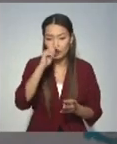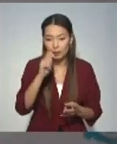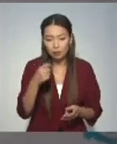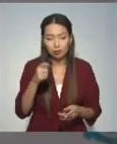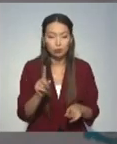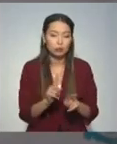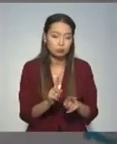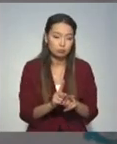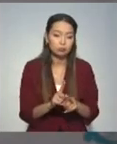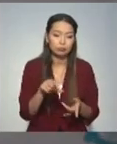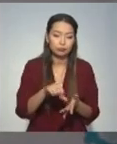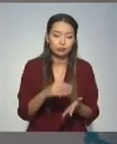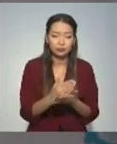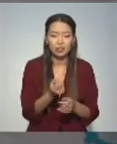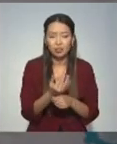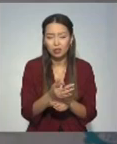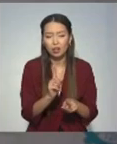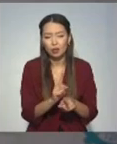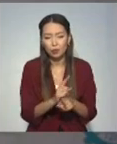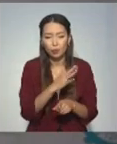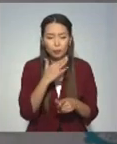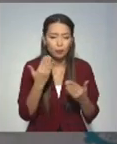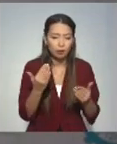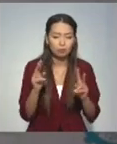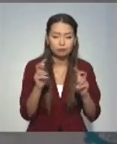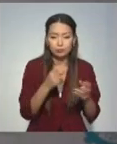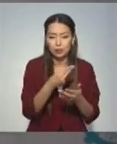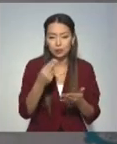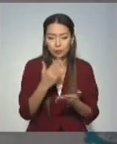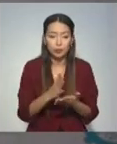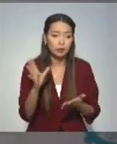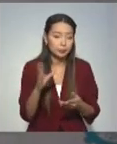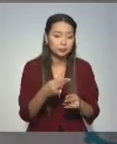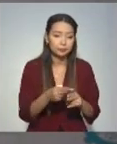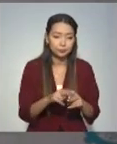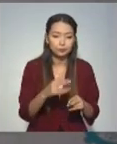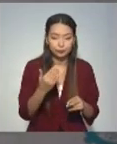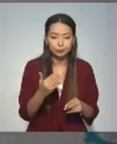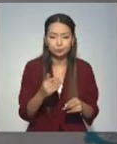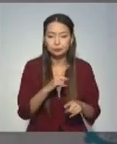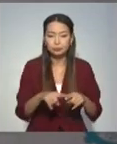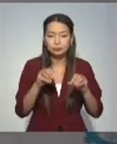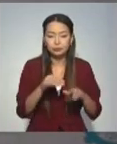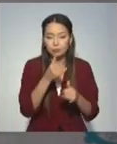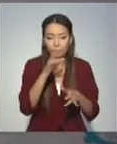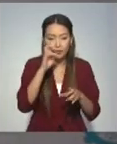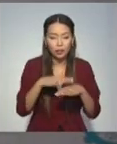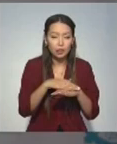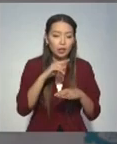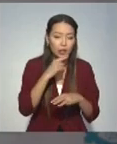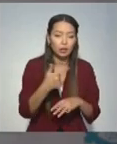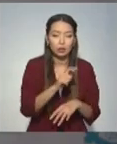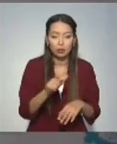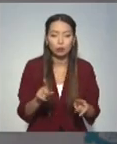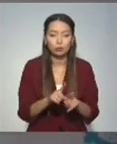да атап өтпеске болмайды. Санкциялық текетіресті де атау қажет. Әрине, мұның барлығы Қазақстанға әсер етпей қоймайды. Елдің экономикасына, азаматтарына да